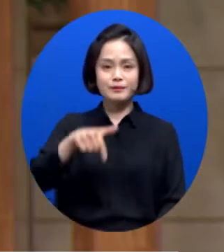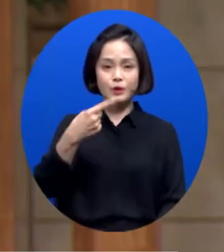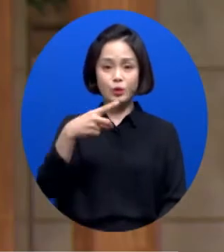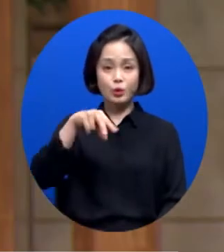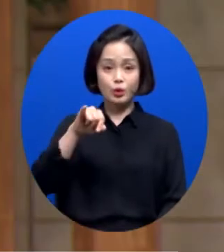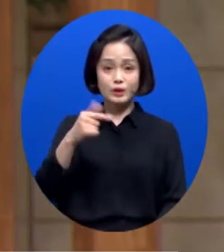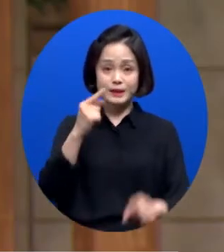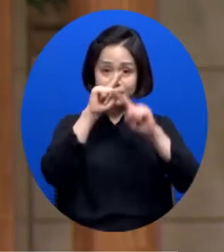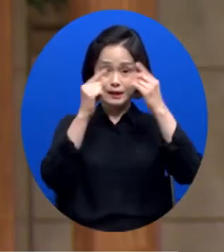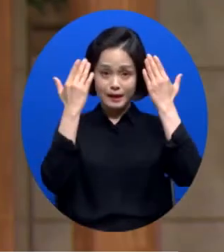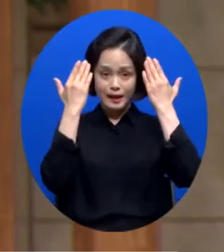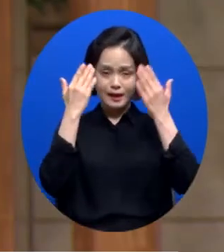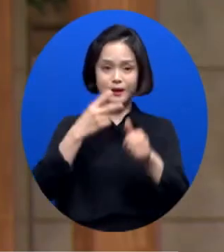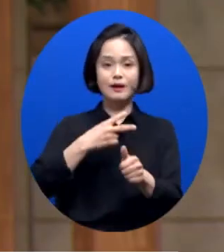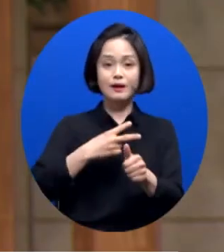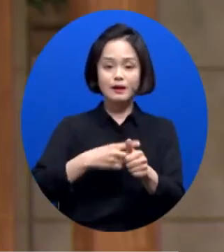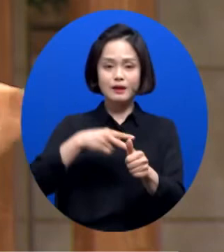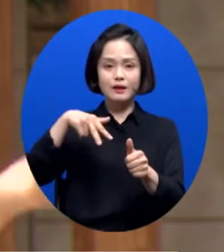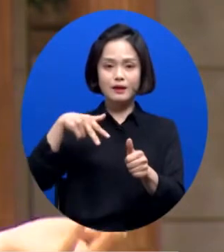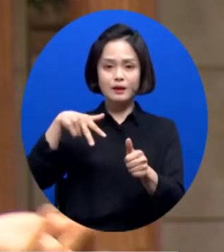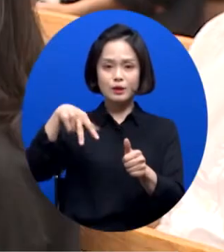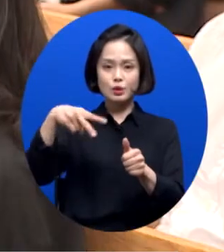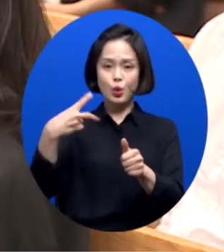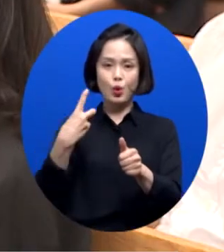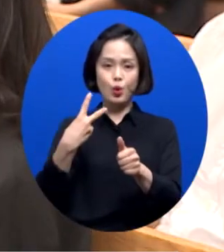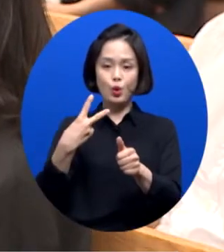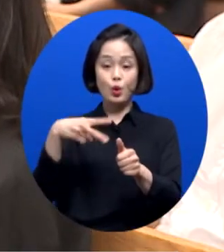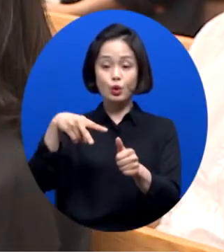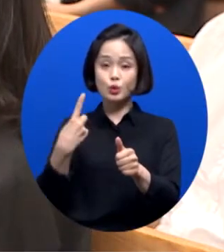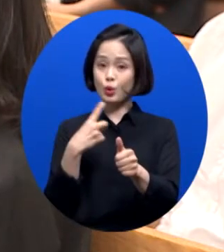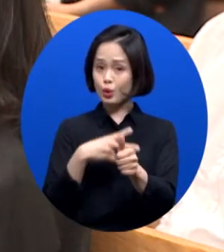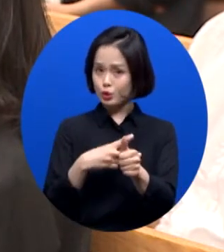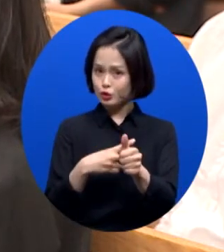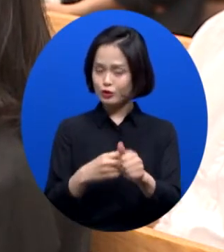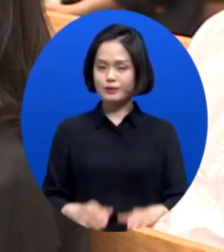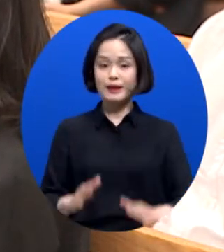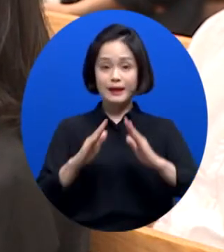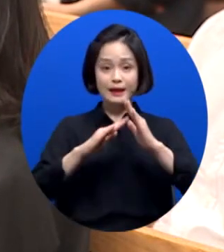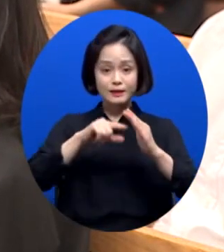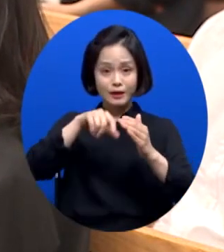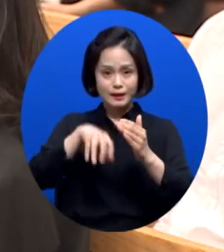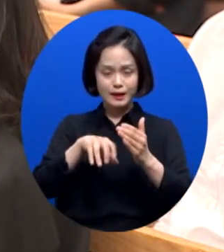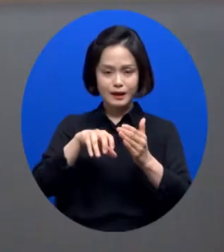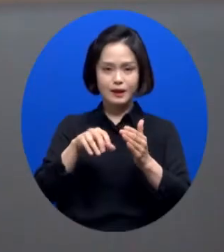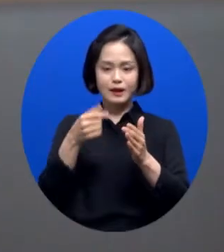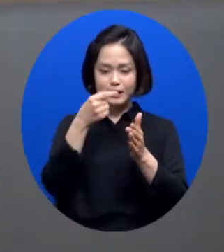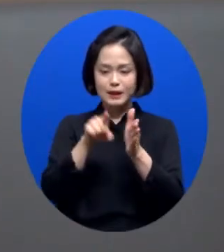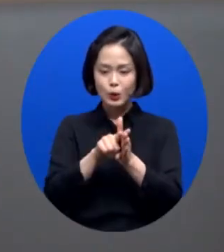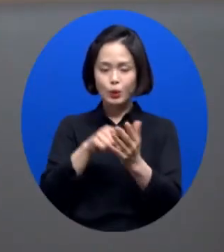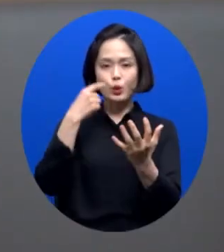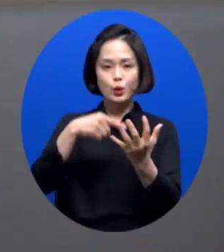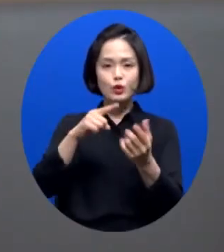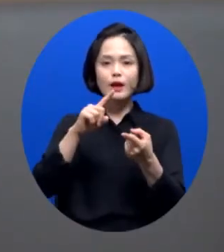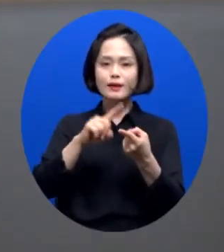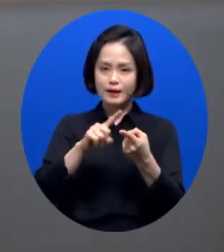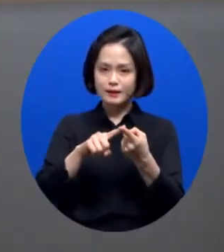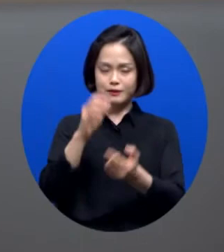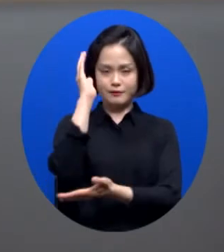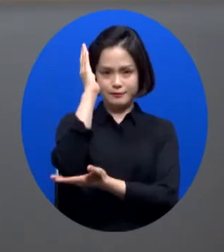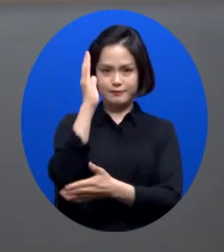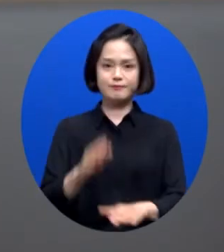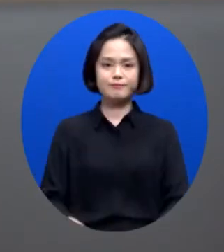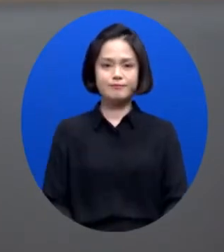고신대학교 학부대학 소진희 교수가 가정에서의 기독교적 교육에 대해 특강했습니다. 지난 1951년 설립된